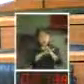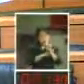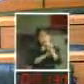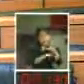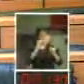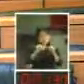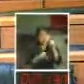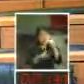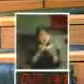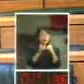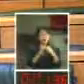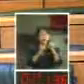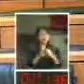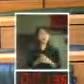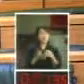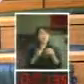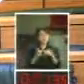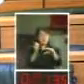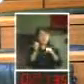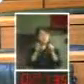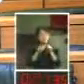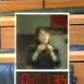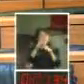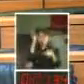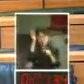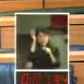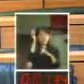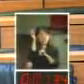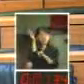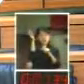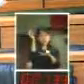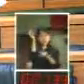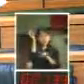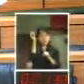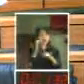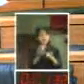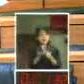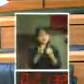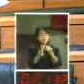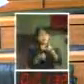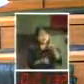328กล้องพอตามลงไปดูเนี่ยอำเภอเมืองจังหวัดยะลา304